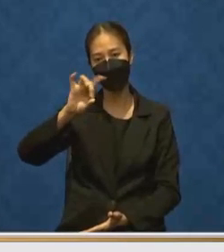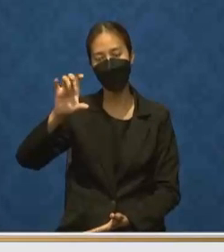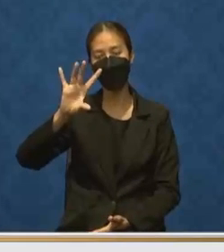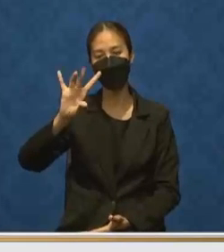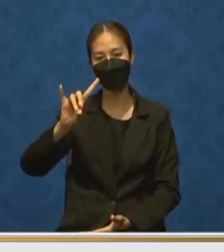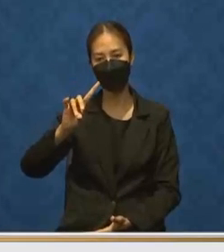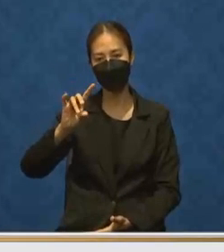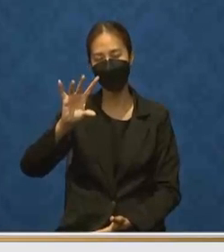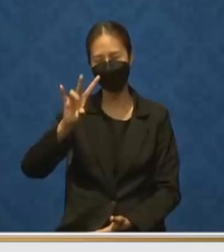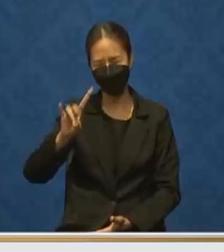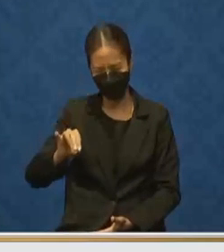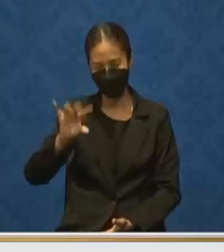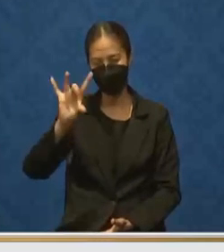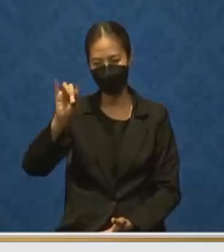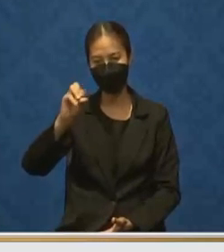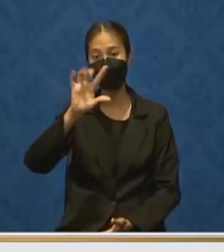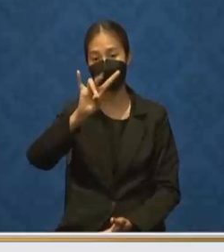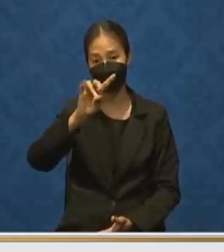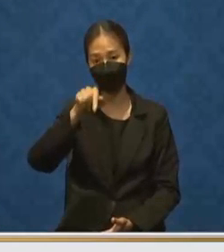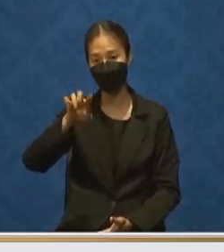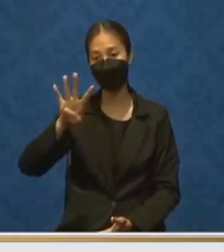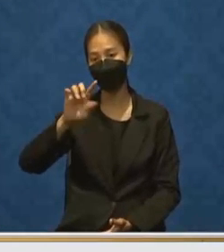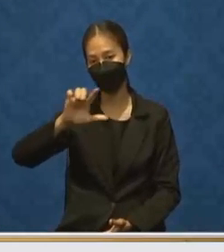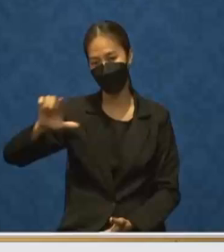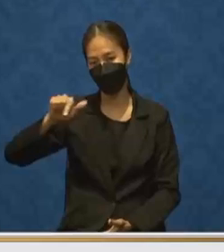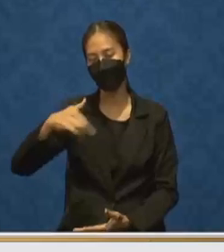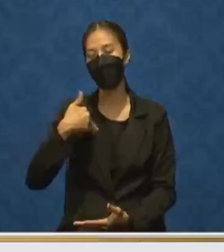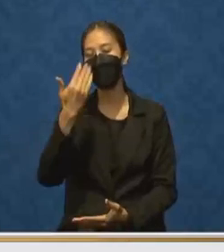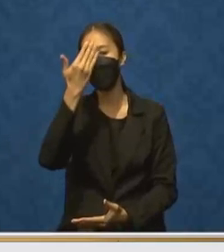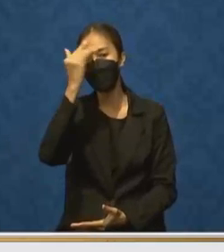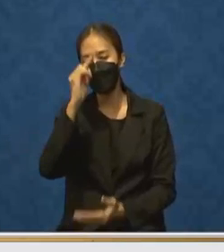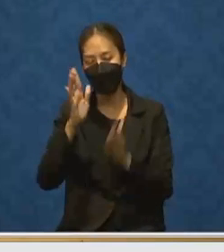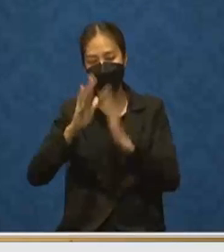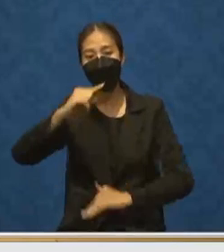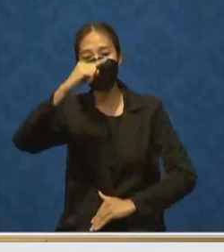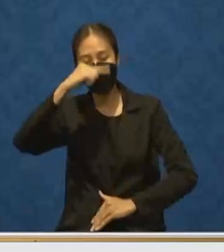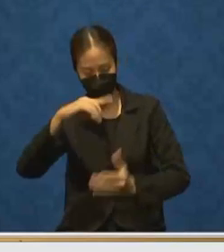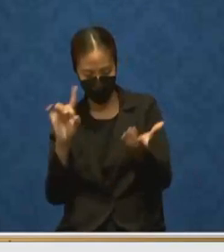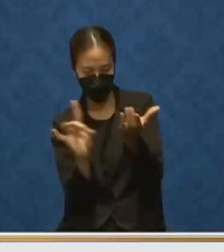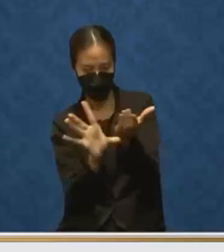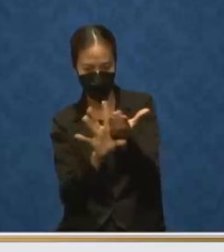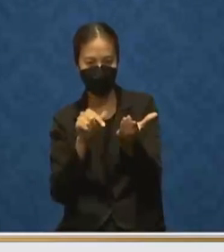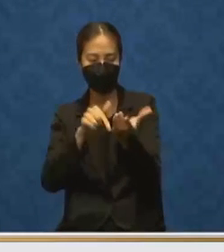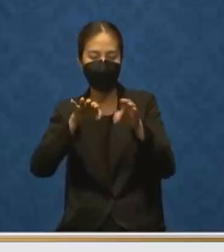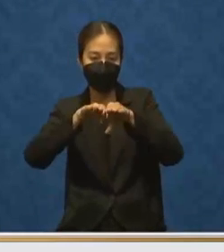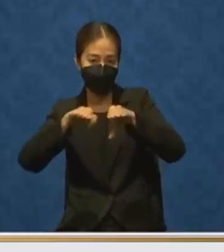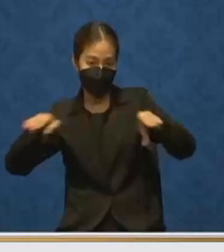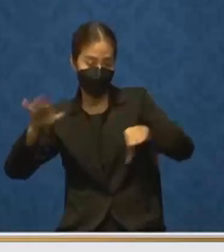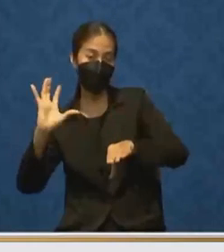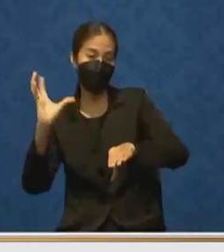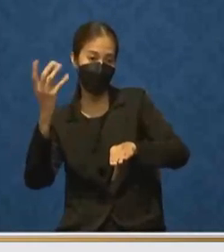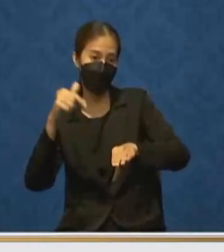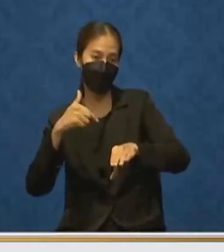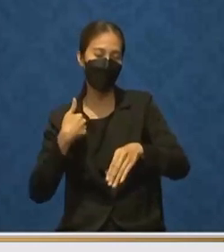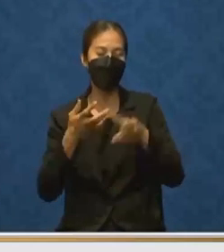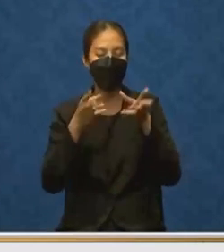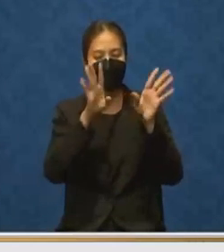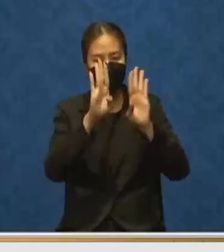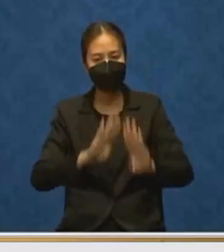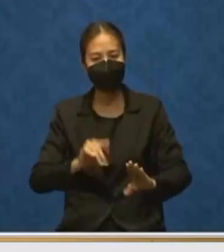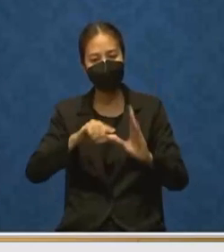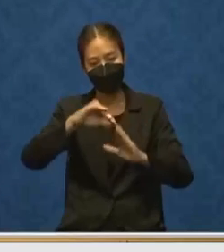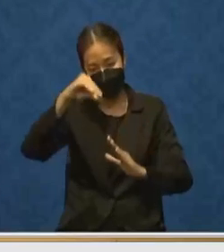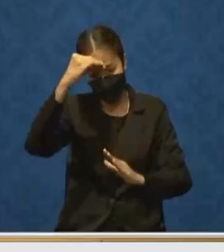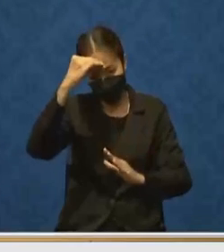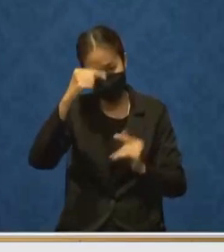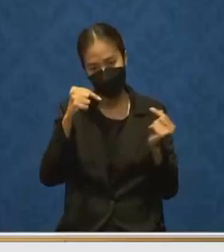19,871.4 ล้านบาทเพื่อให้คนไทยมีการศึกษาที่มีคุณภาพตามมาตรฐานสากลโดยพัฒนารูปแบบการศึกษาและการเรียนรู้ให้ตอบสนองต่อนวัตก